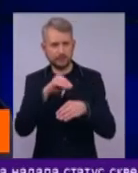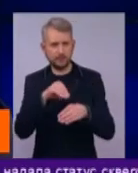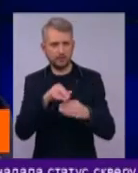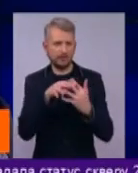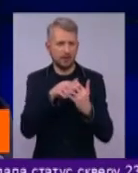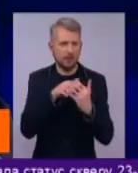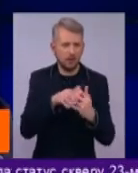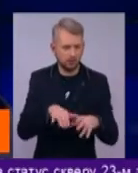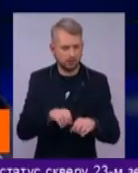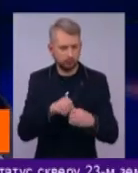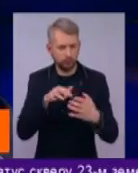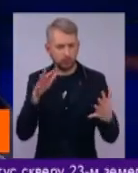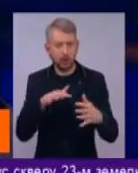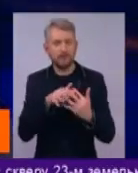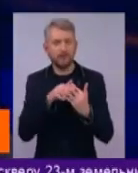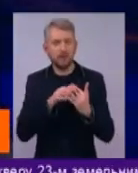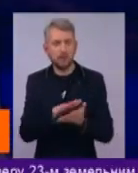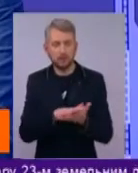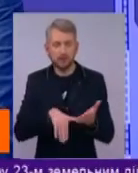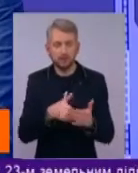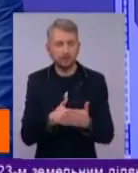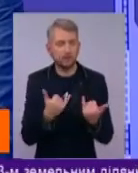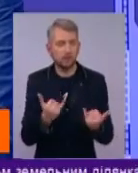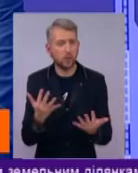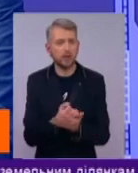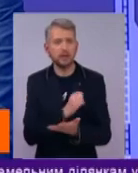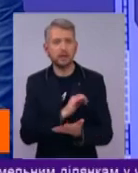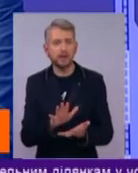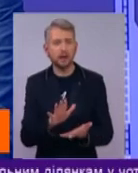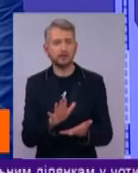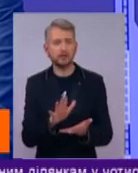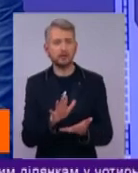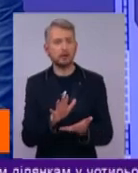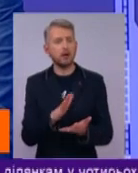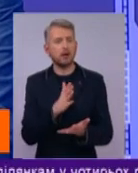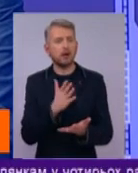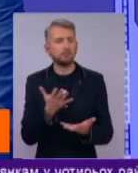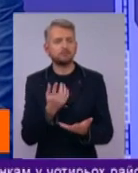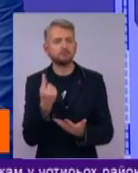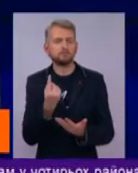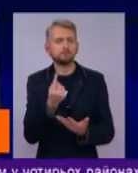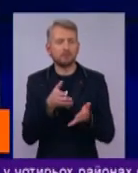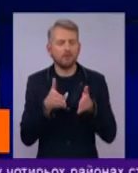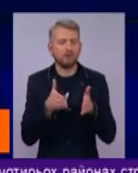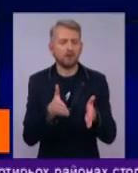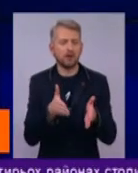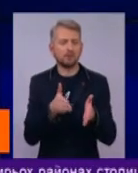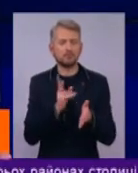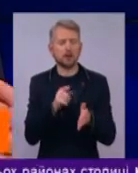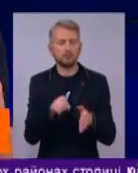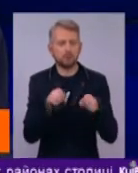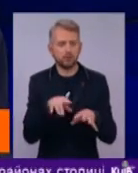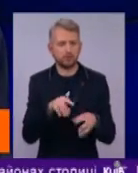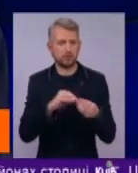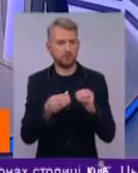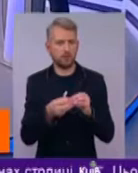военный, и война продолжается до сих пор. И не найден рецепт, не найден ключ вот к этой проблеме.